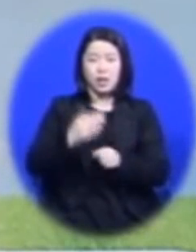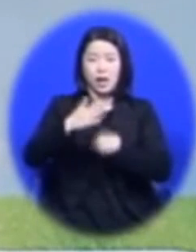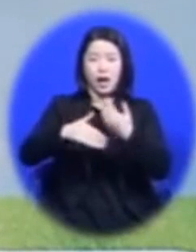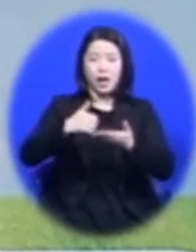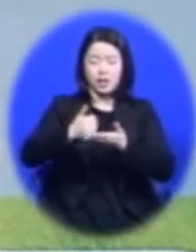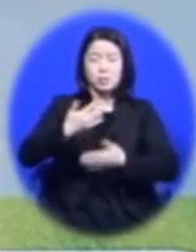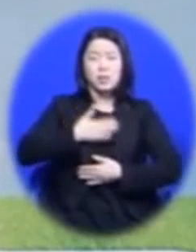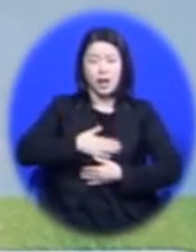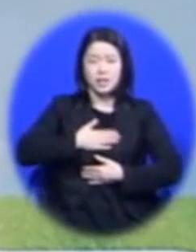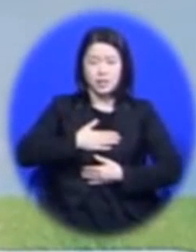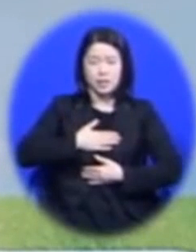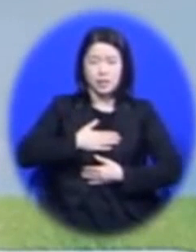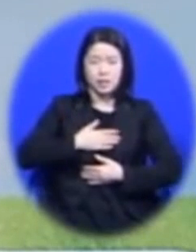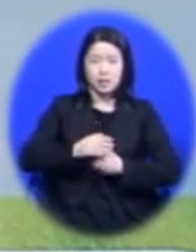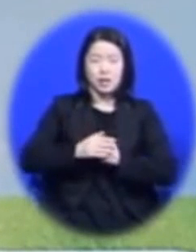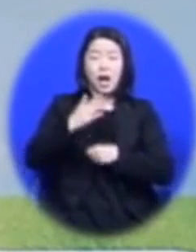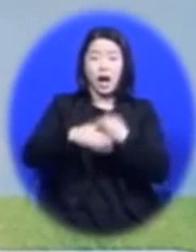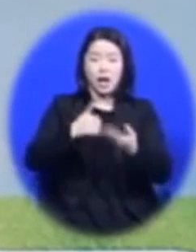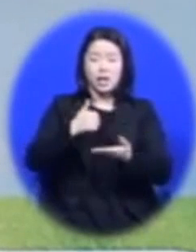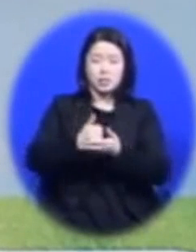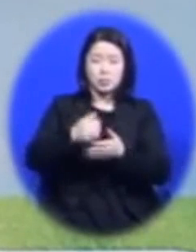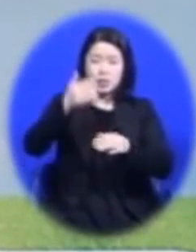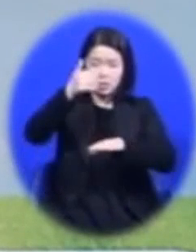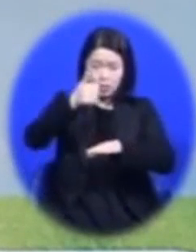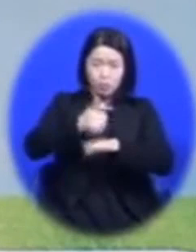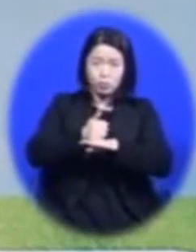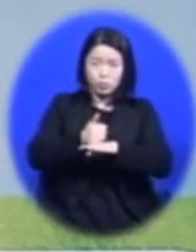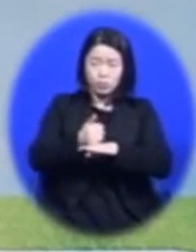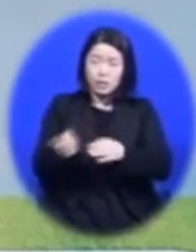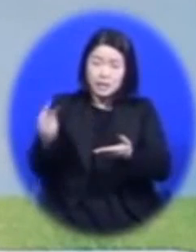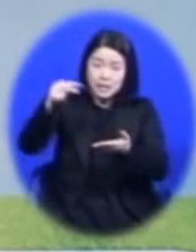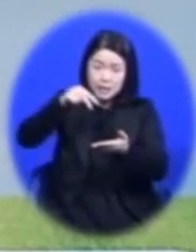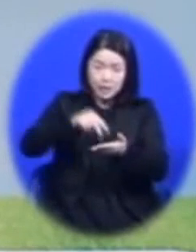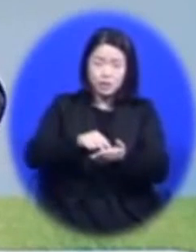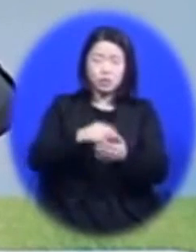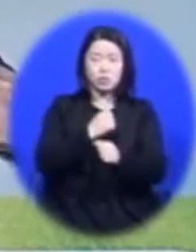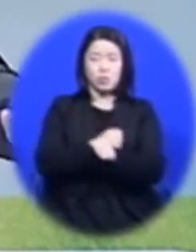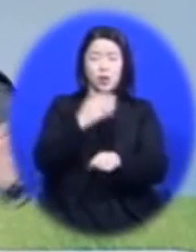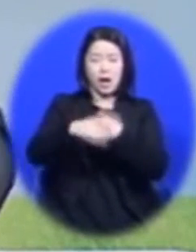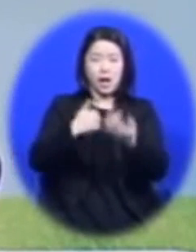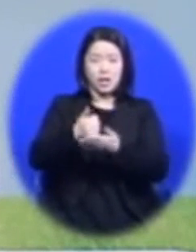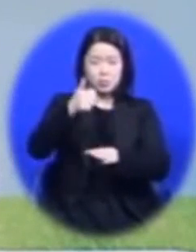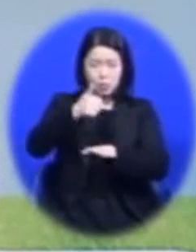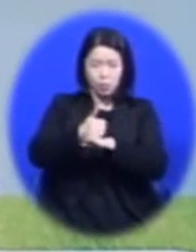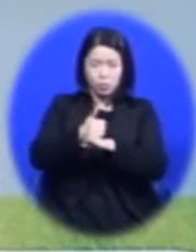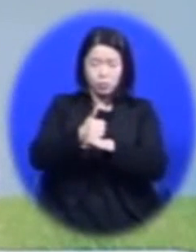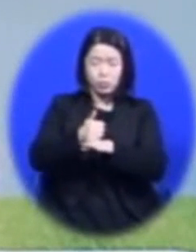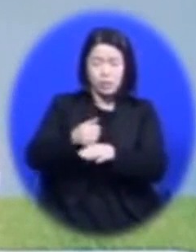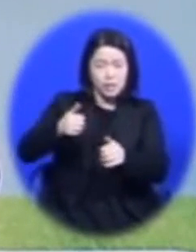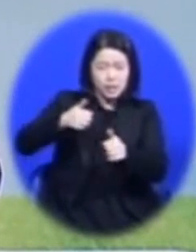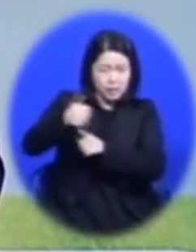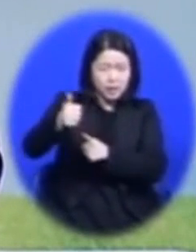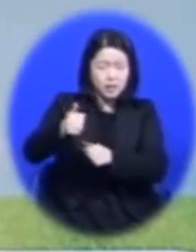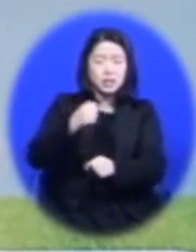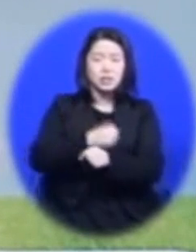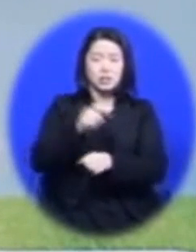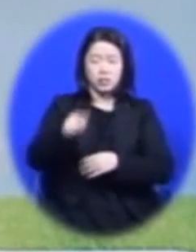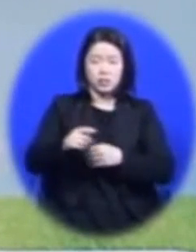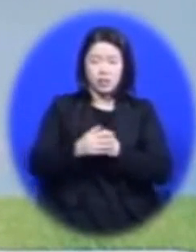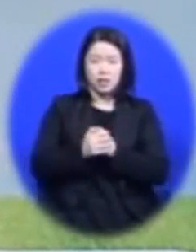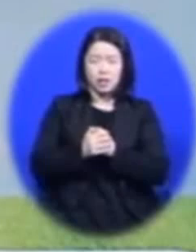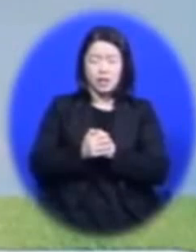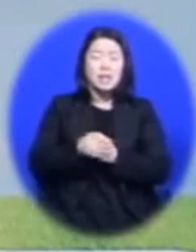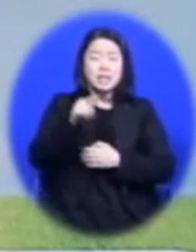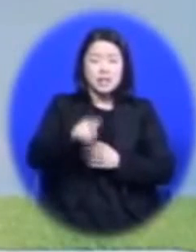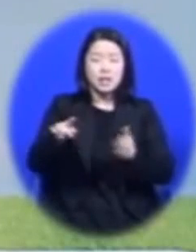하나님은 아신다. 하나님이 결국은 일으키시고 하나님이 결국은 패하시는 것이다. 그게